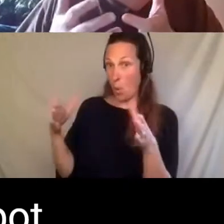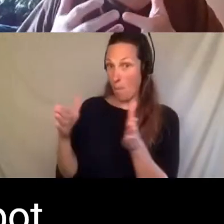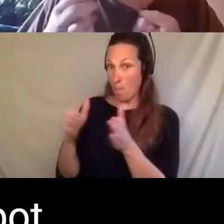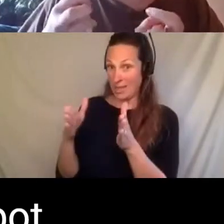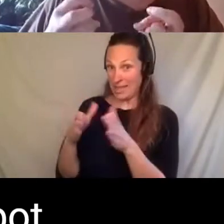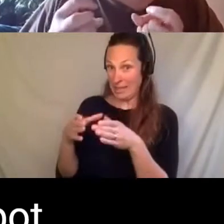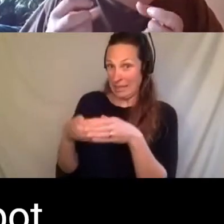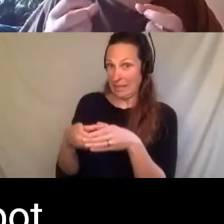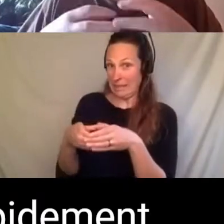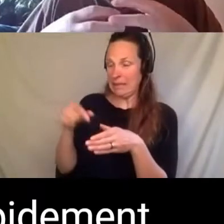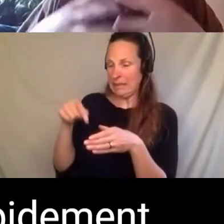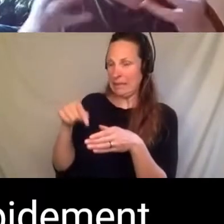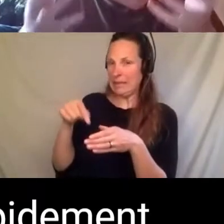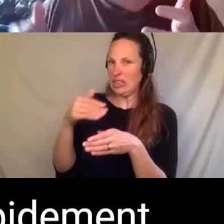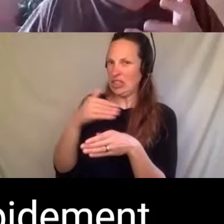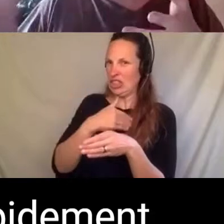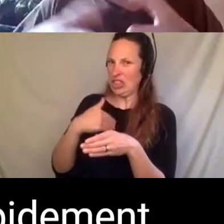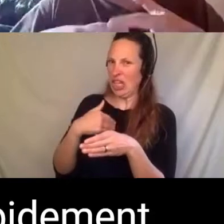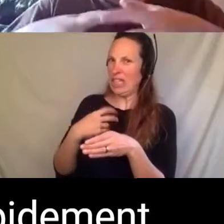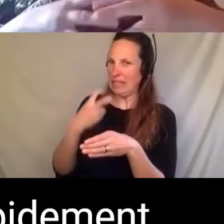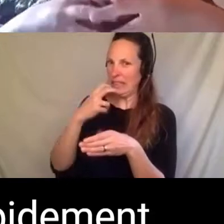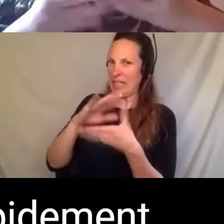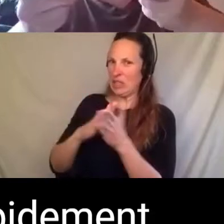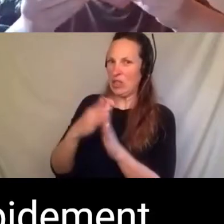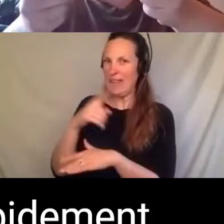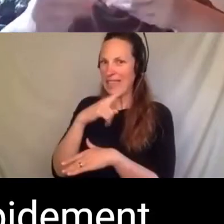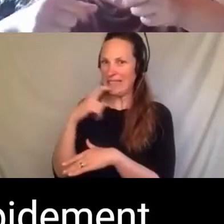risque de devenir sec. Il y a moins de terre, l'eau